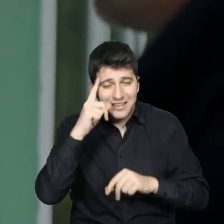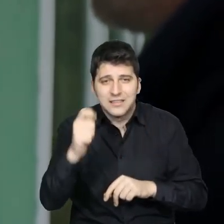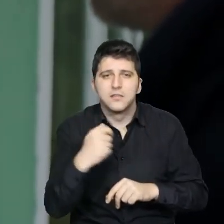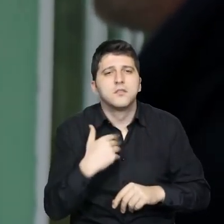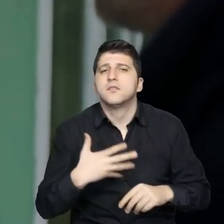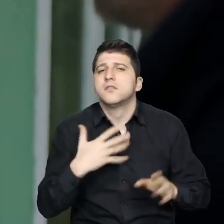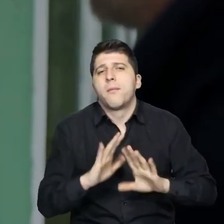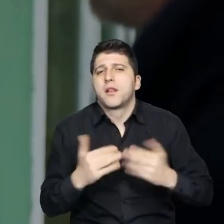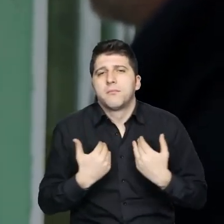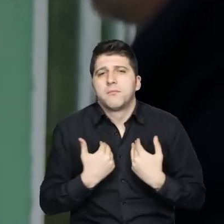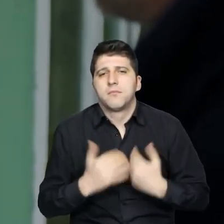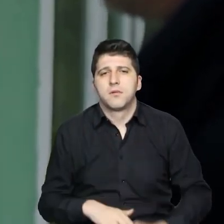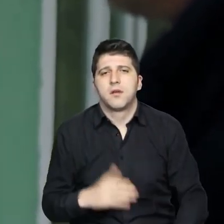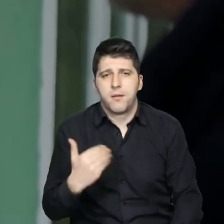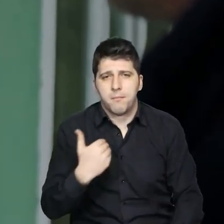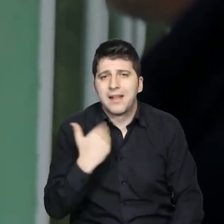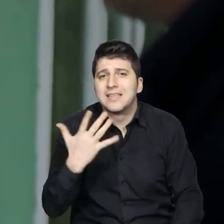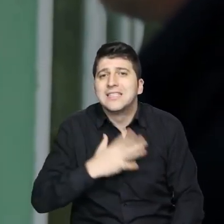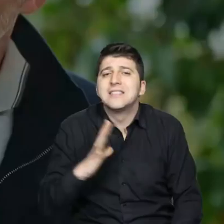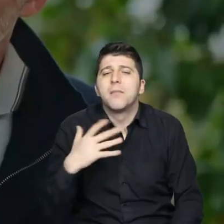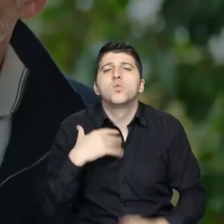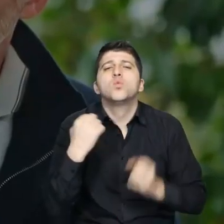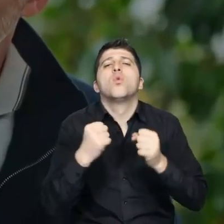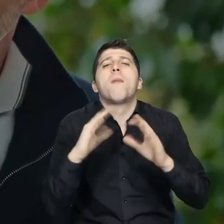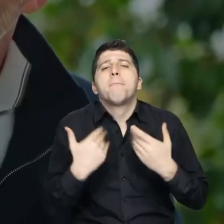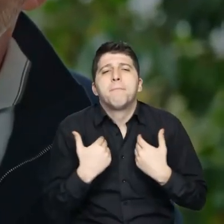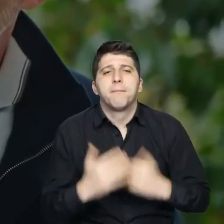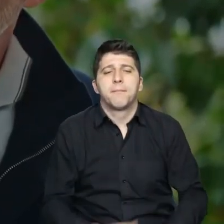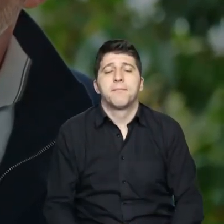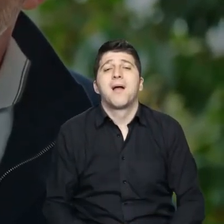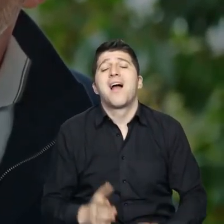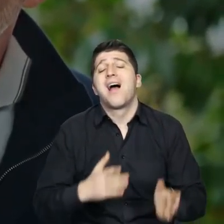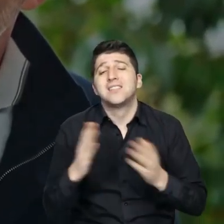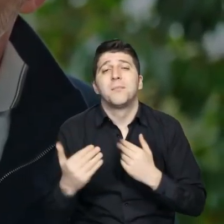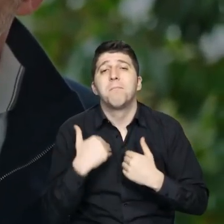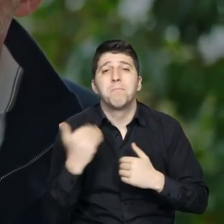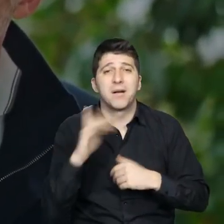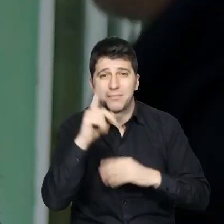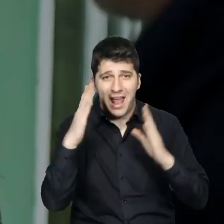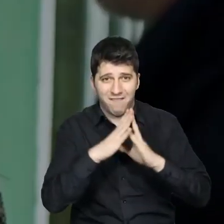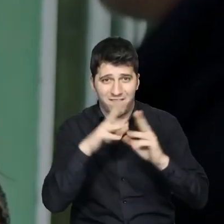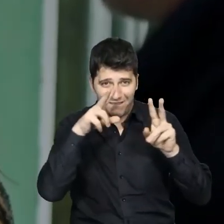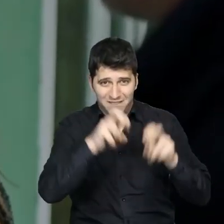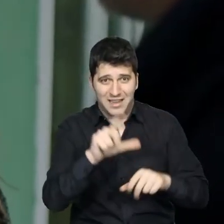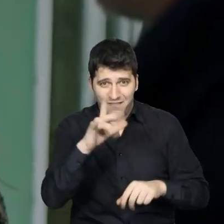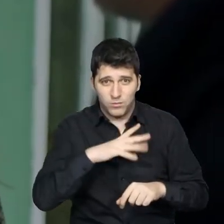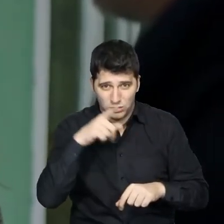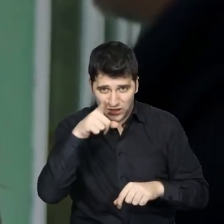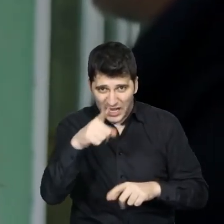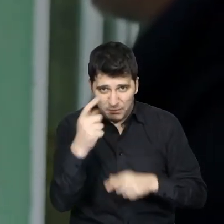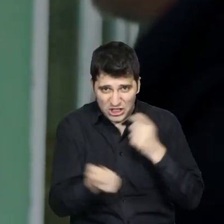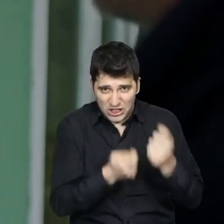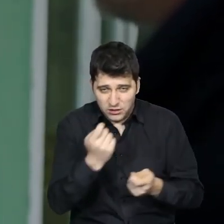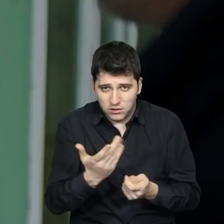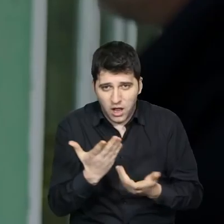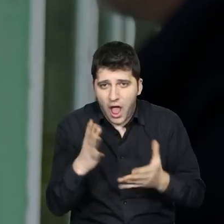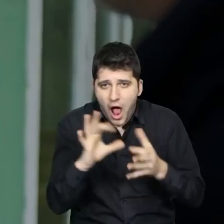olmadı. Ben zaten istenmediğim yerde durmam ki. Ayrıca benim başka bir evde oturmam gerekiyorsa bu sana mı kaldı